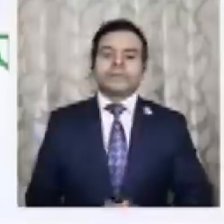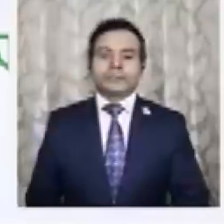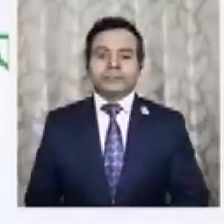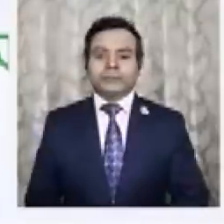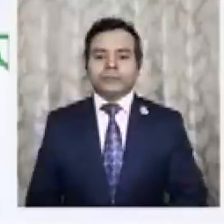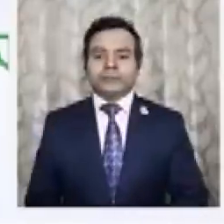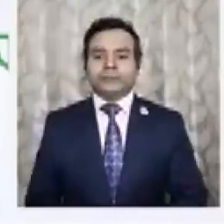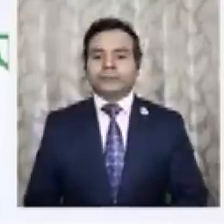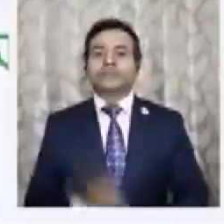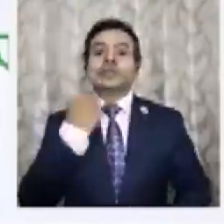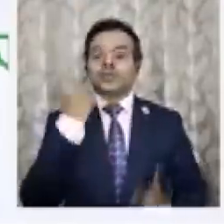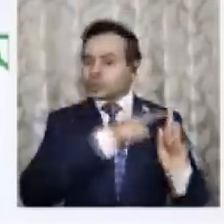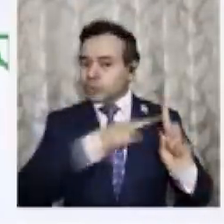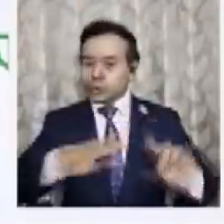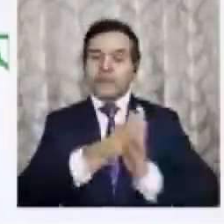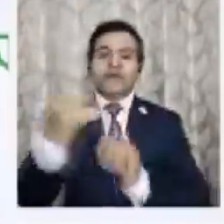প্রতিষ্ঠানকে।